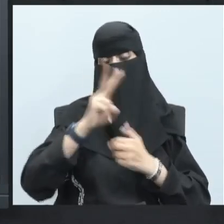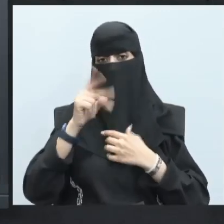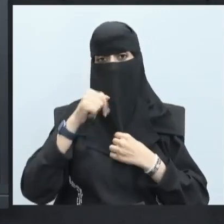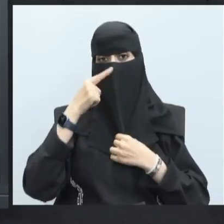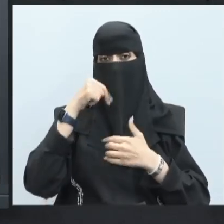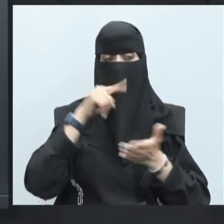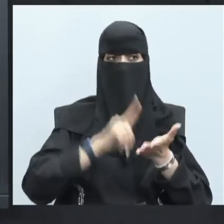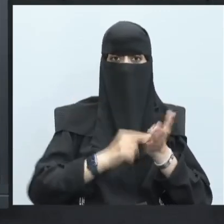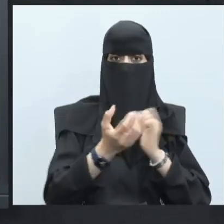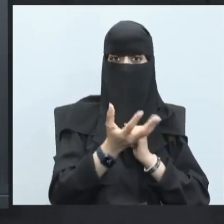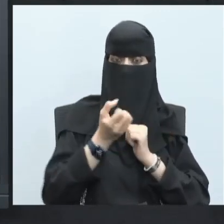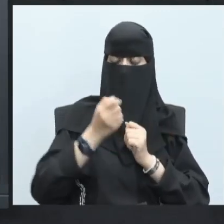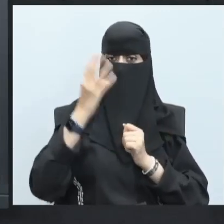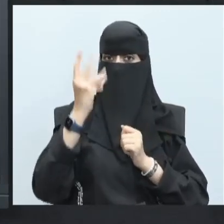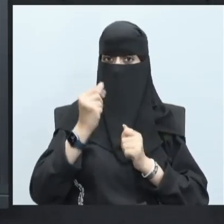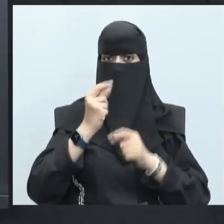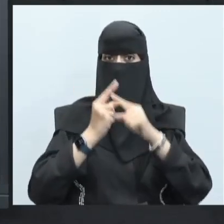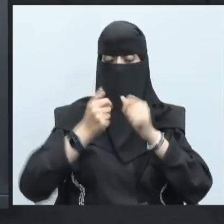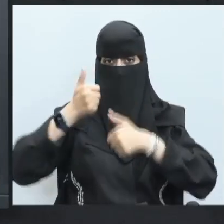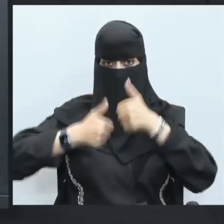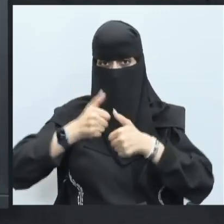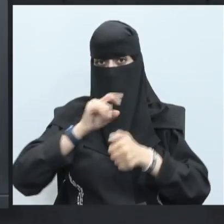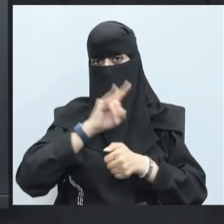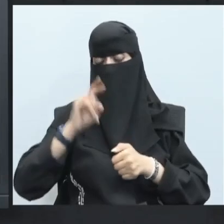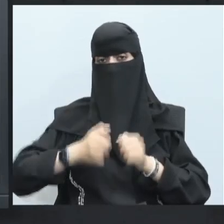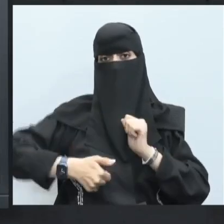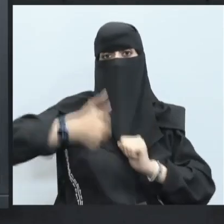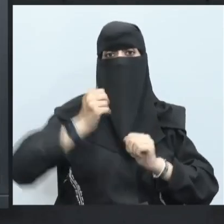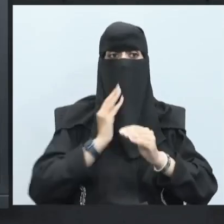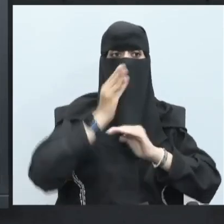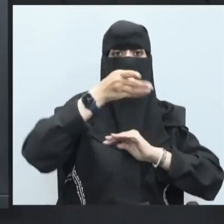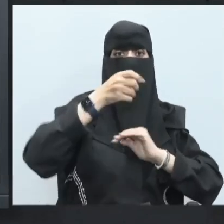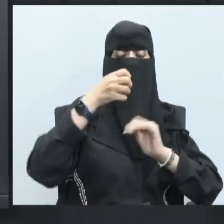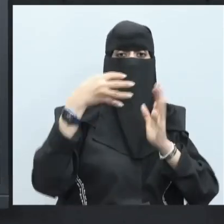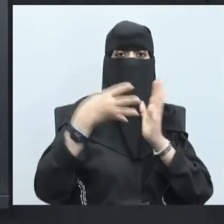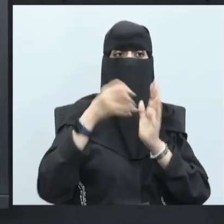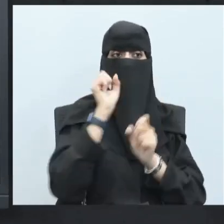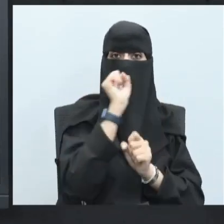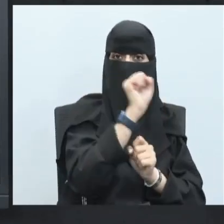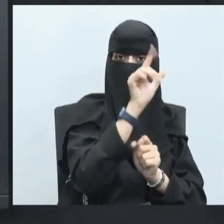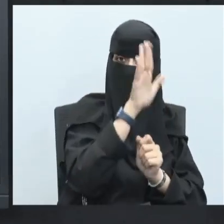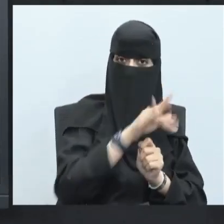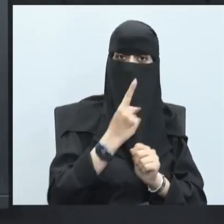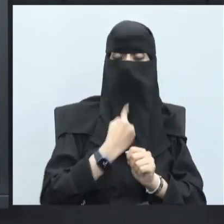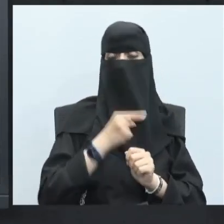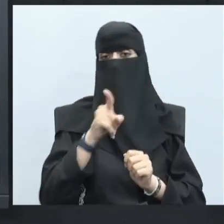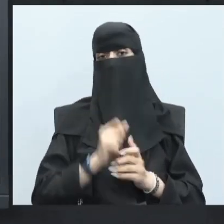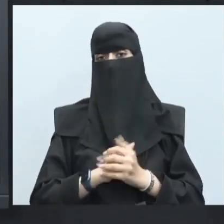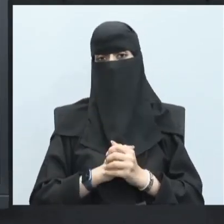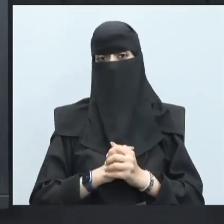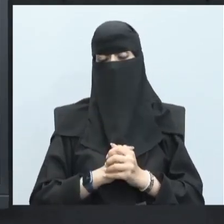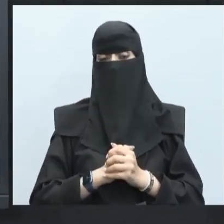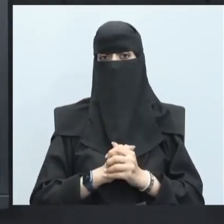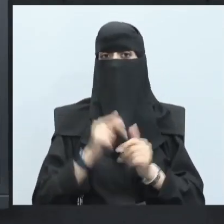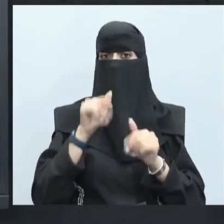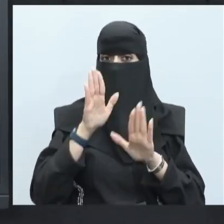لم تحصل على درجات مرتفعه لن تستطيع دخول التخصص الذي ترغبه